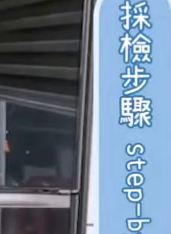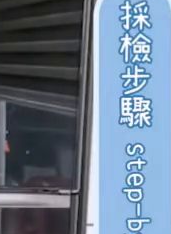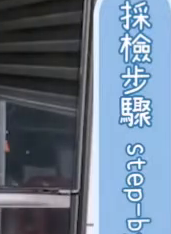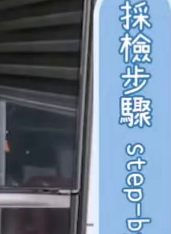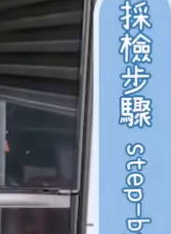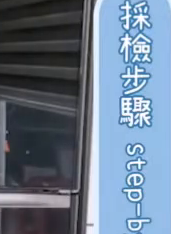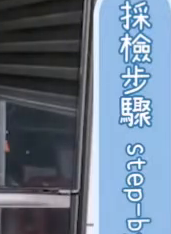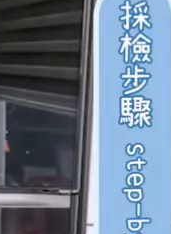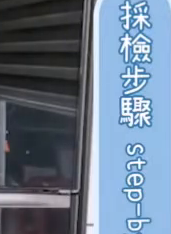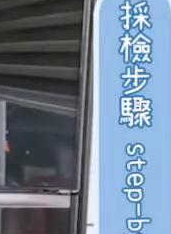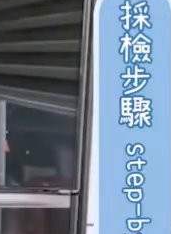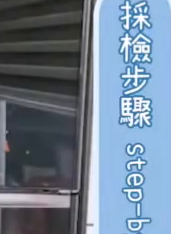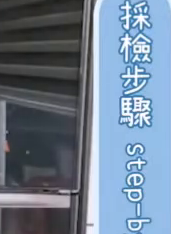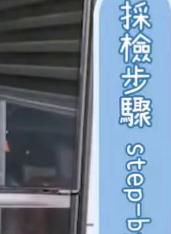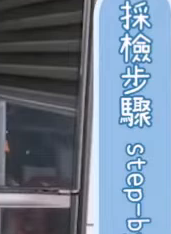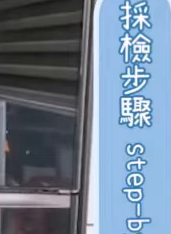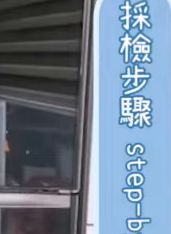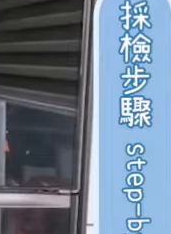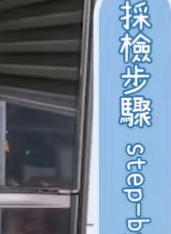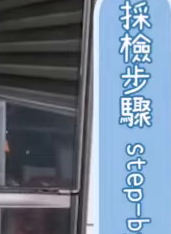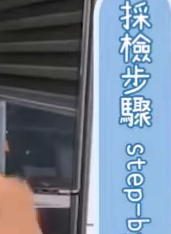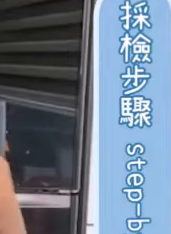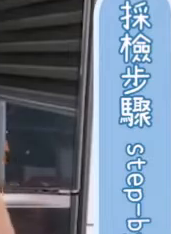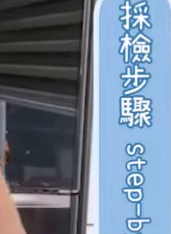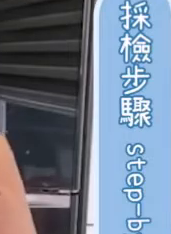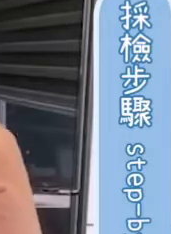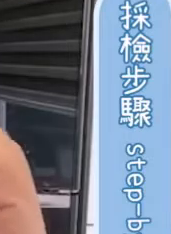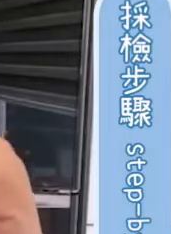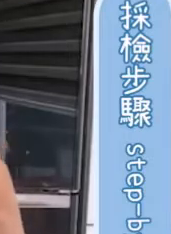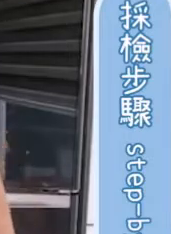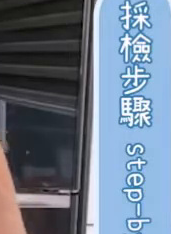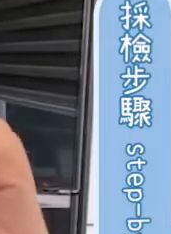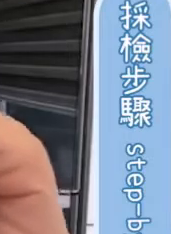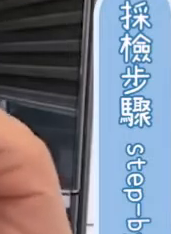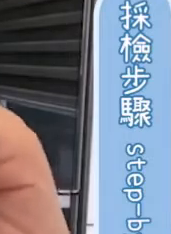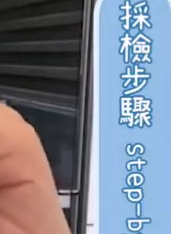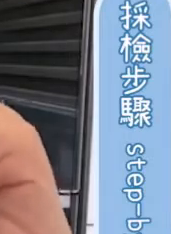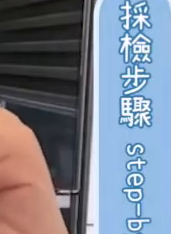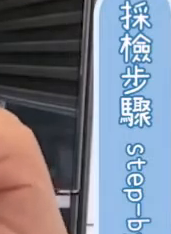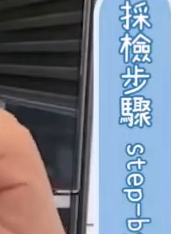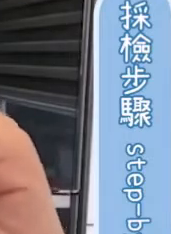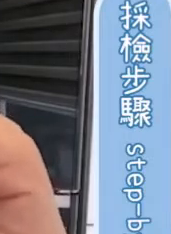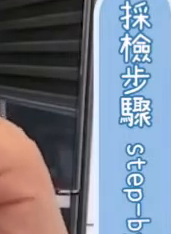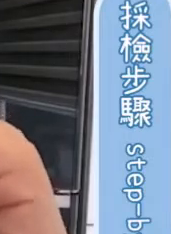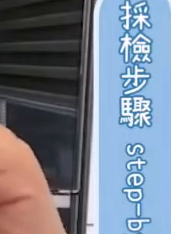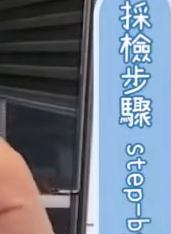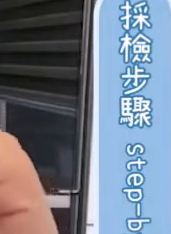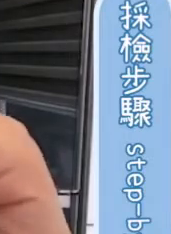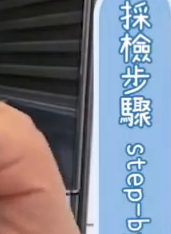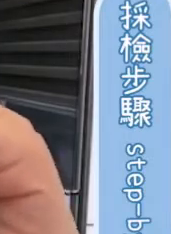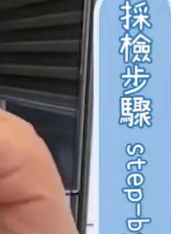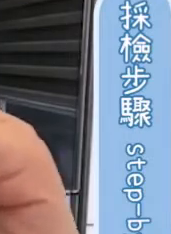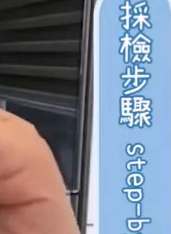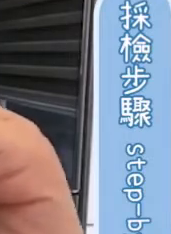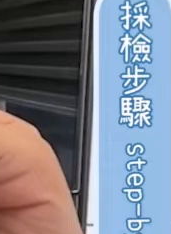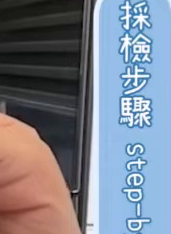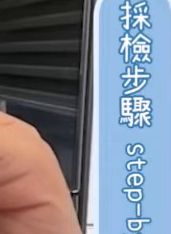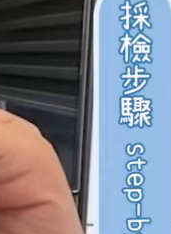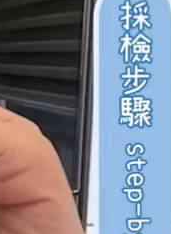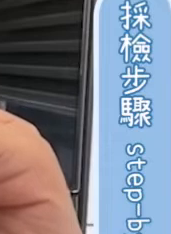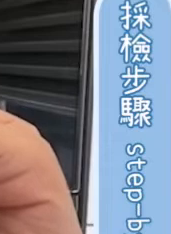就把滴管盖上去。那就是到最后的步骤，就把液体挤在我们